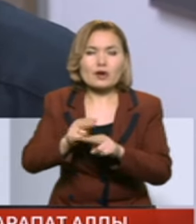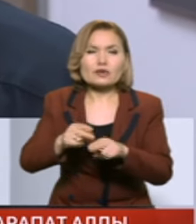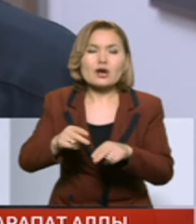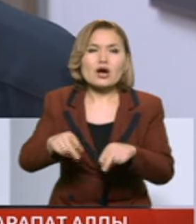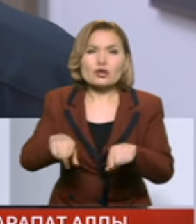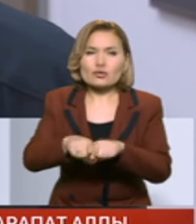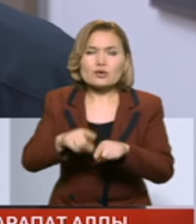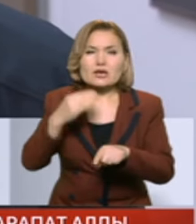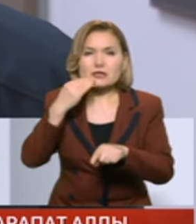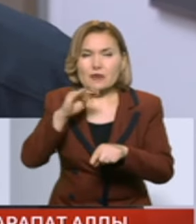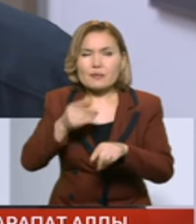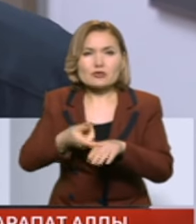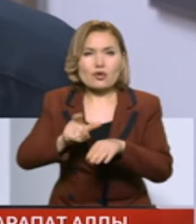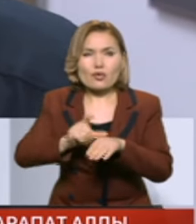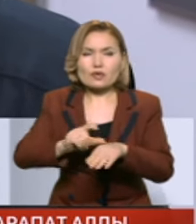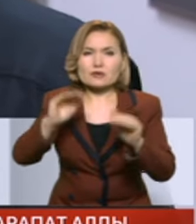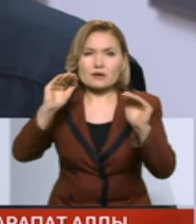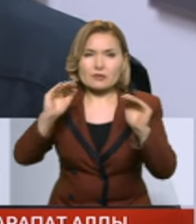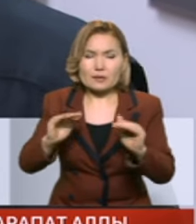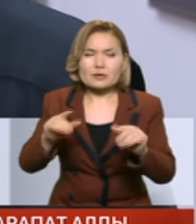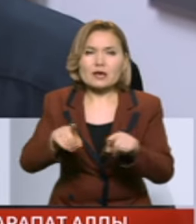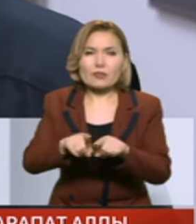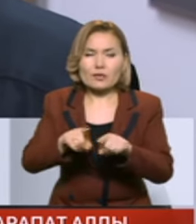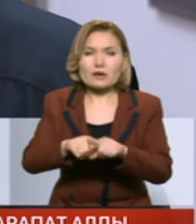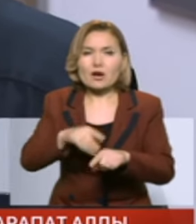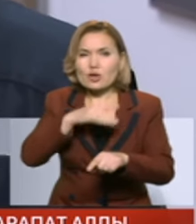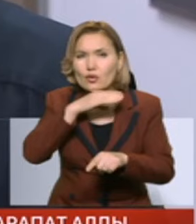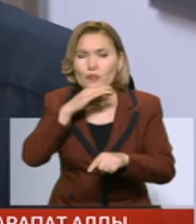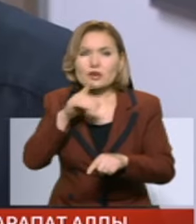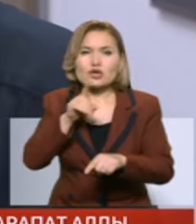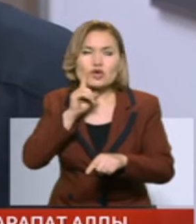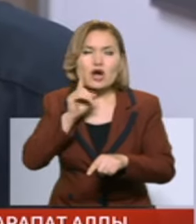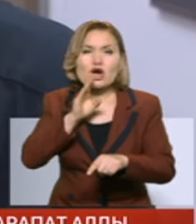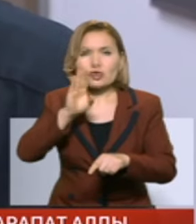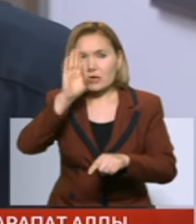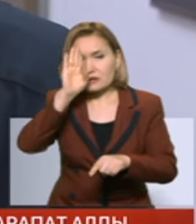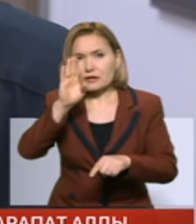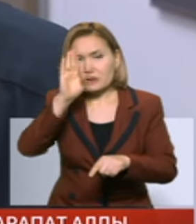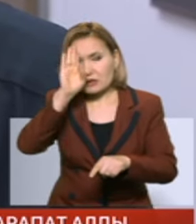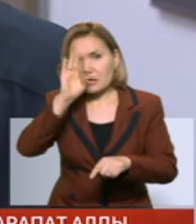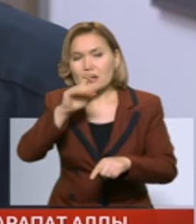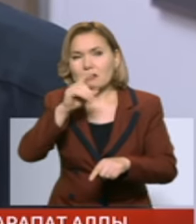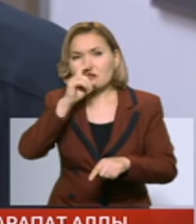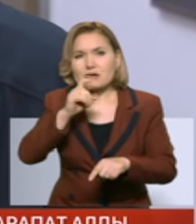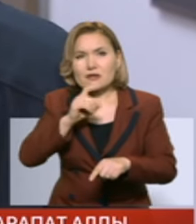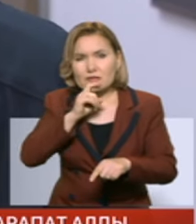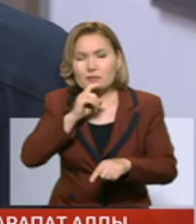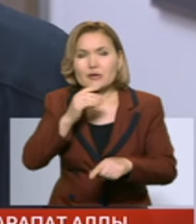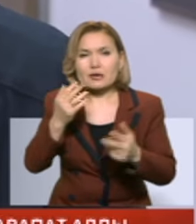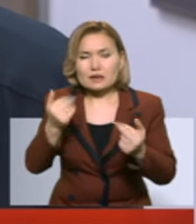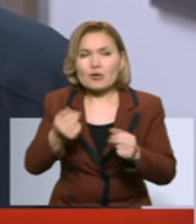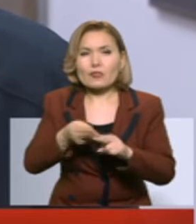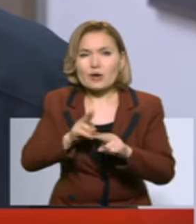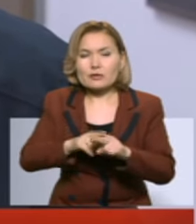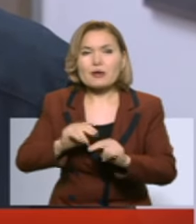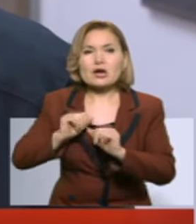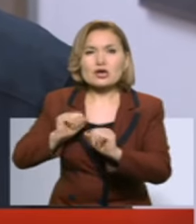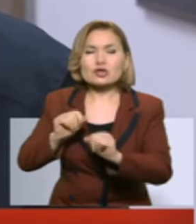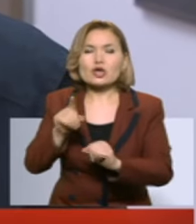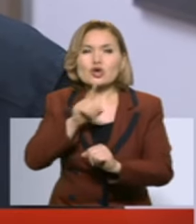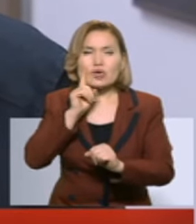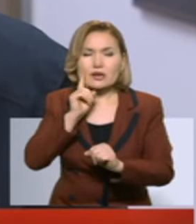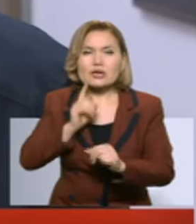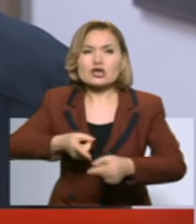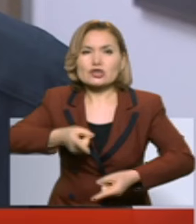жұмысының сапасы өте төмен болғандықтан соған шалдығады. Ал ондай нәрсе болмау үшін қоғамда